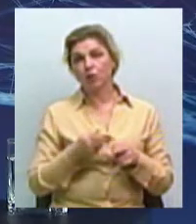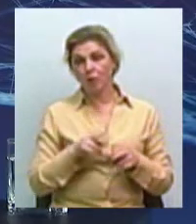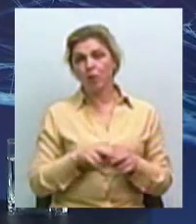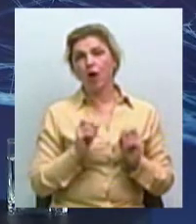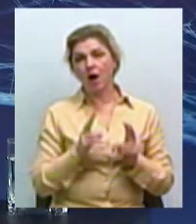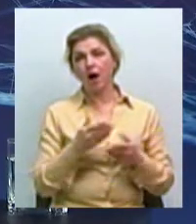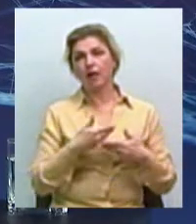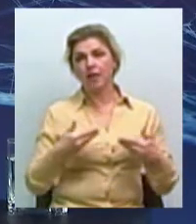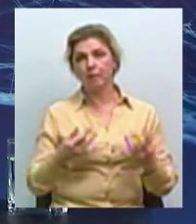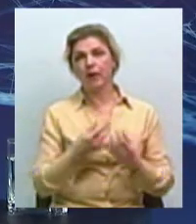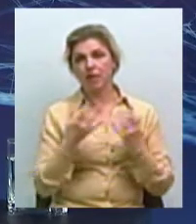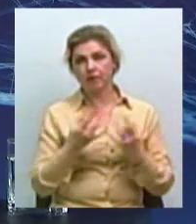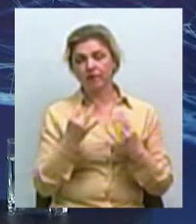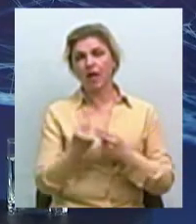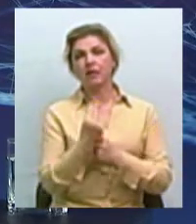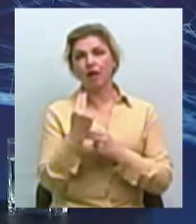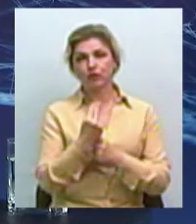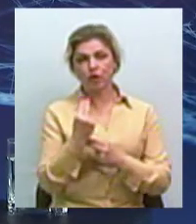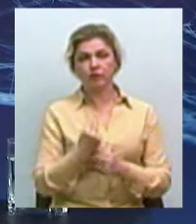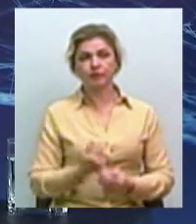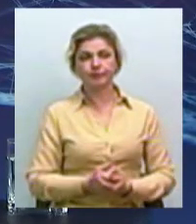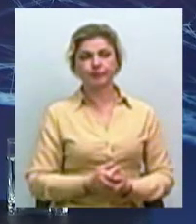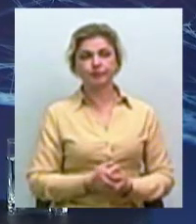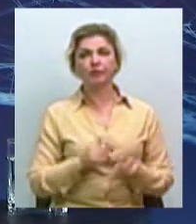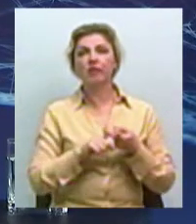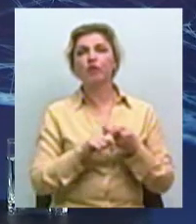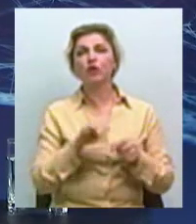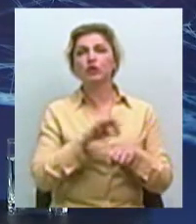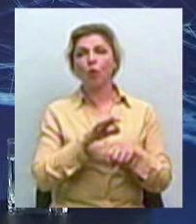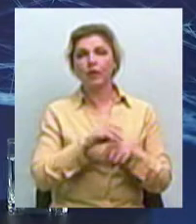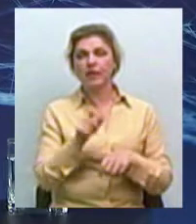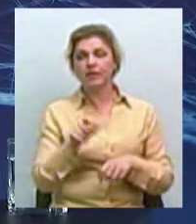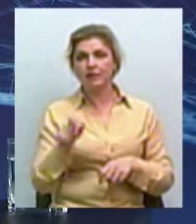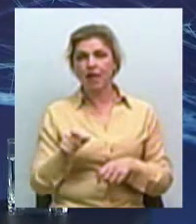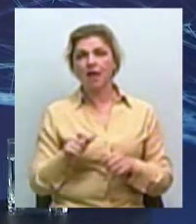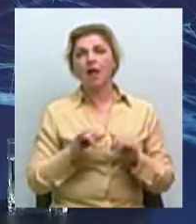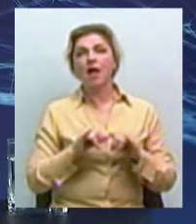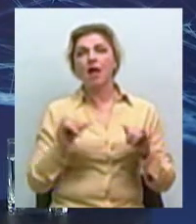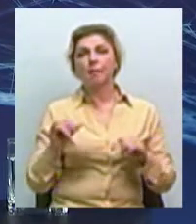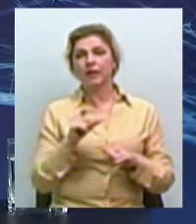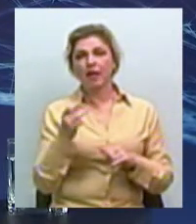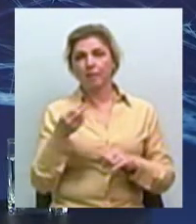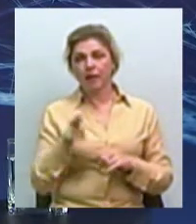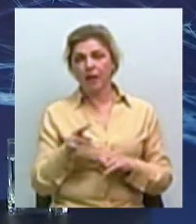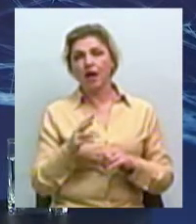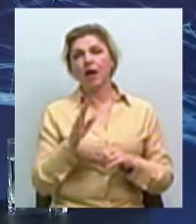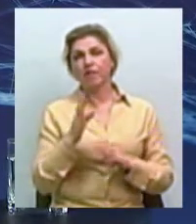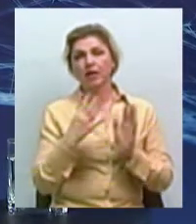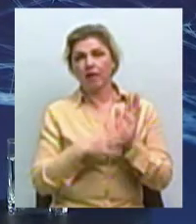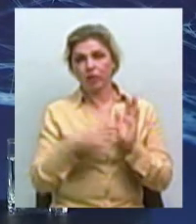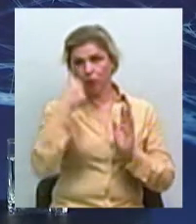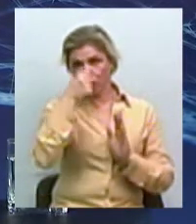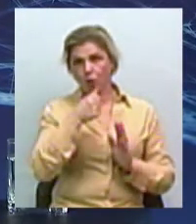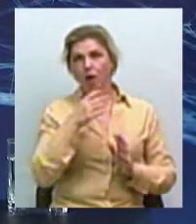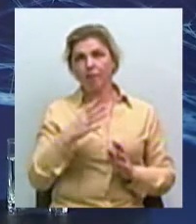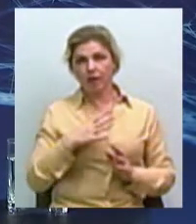нам розповідали і нас навчали інфекціоністи, адже епідемія дифтерії в 90-х роках була, вона